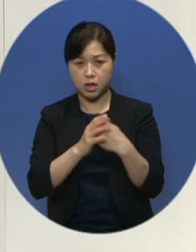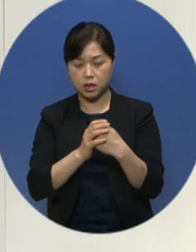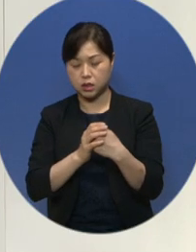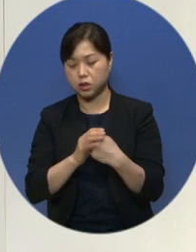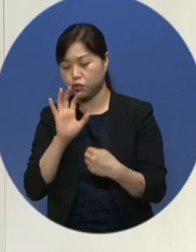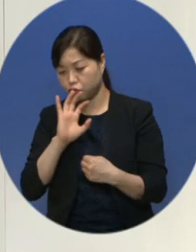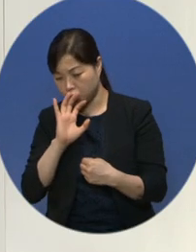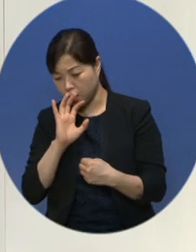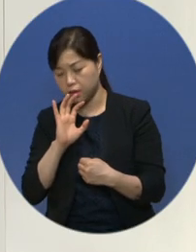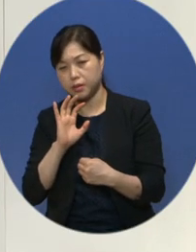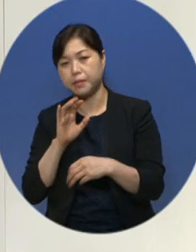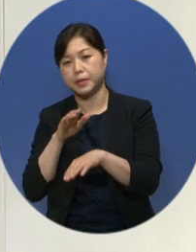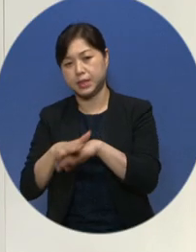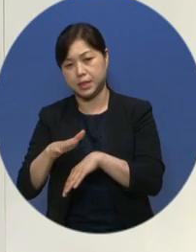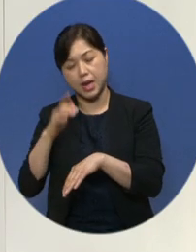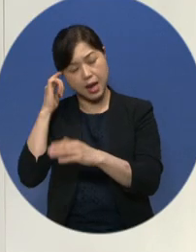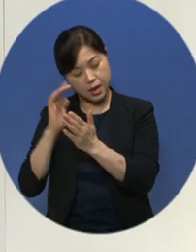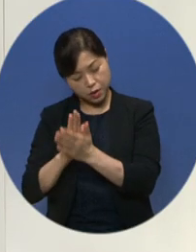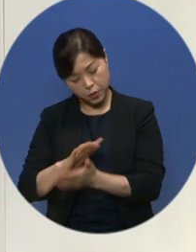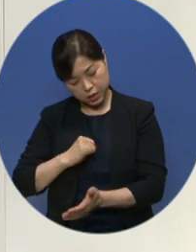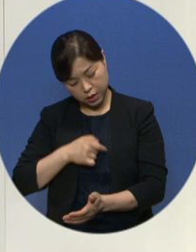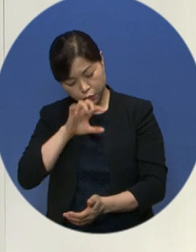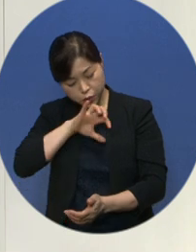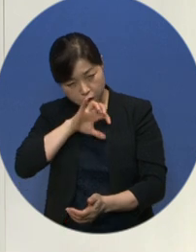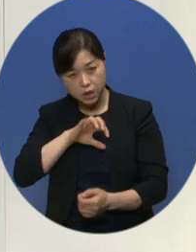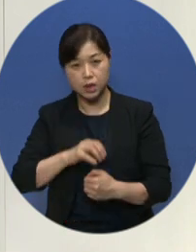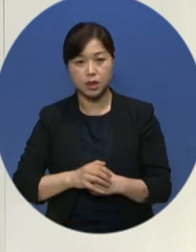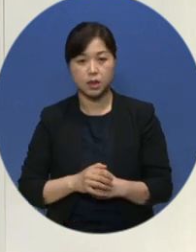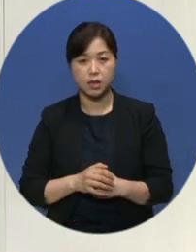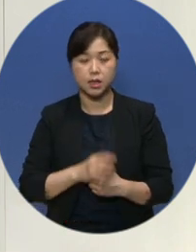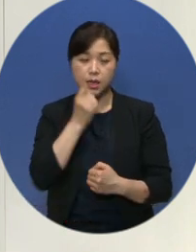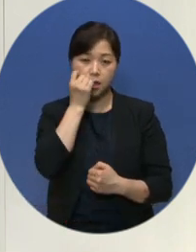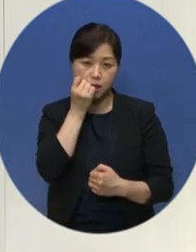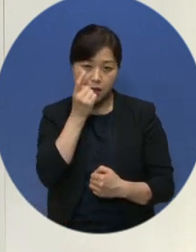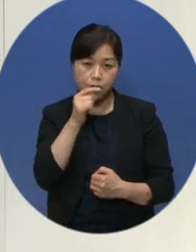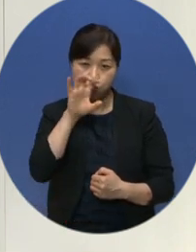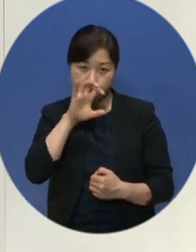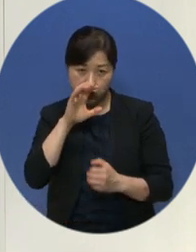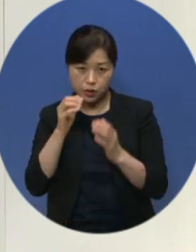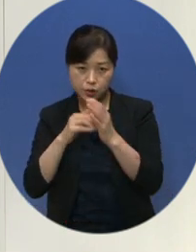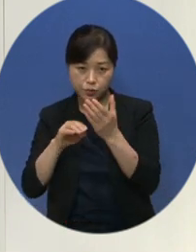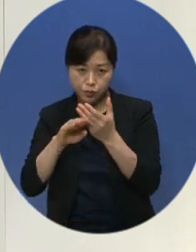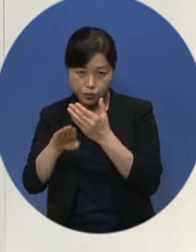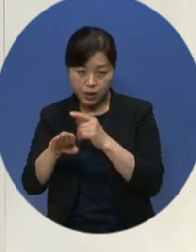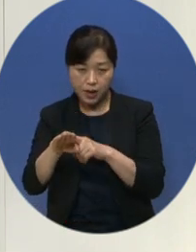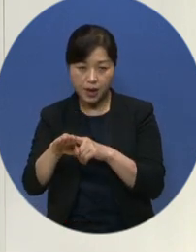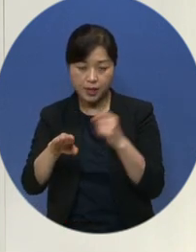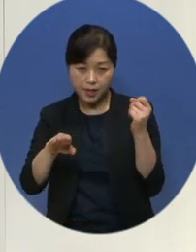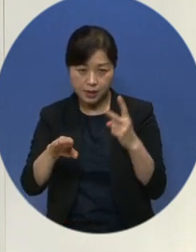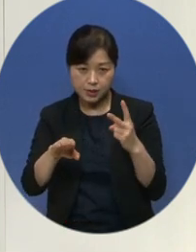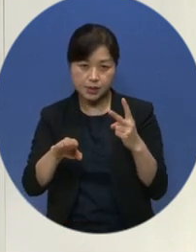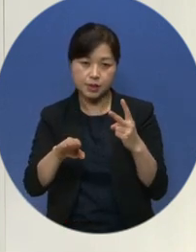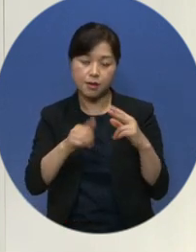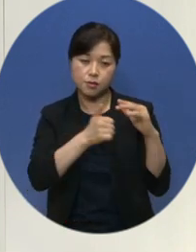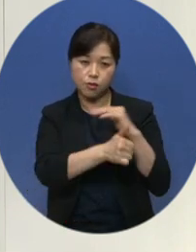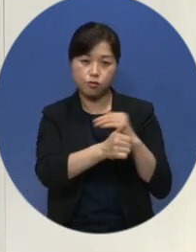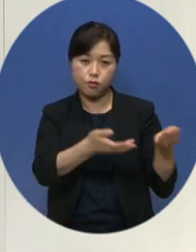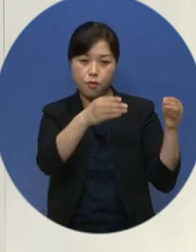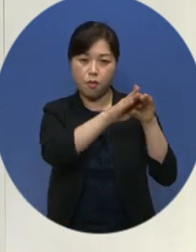각자 훈련을 하다가 한 한달정도 훈련을 하고 다시 입 전하려고 했지만